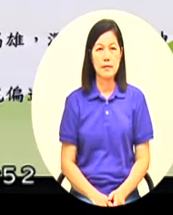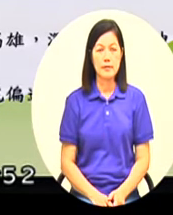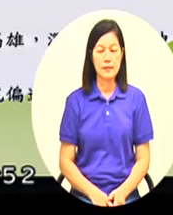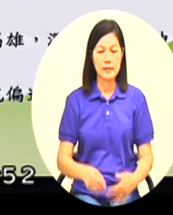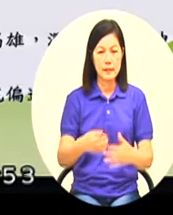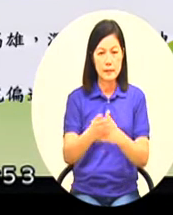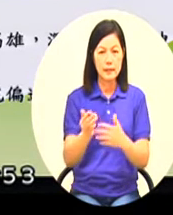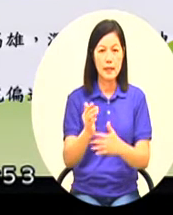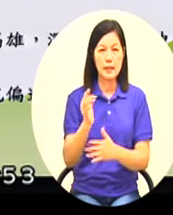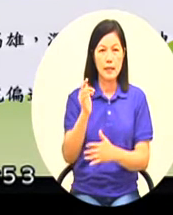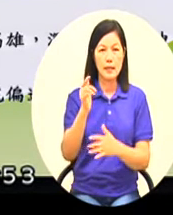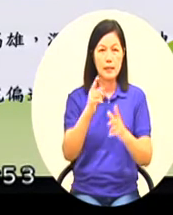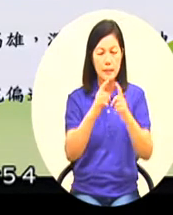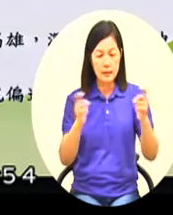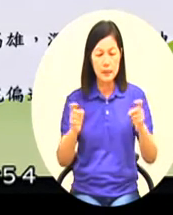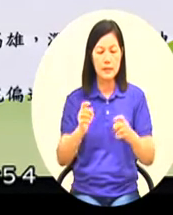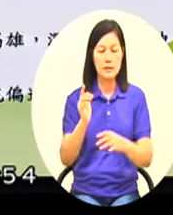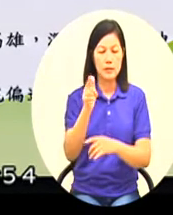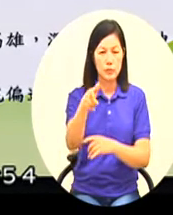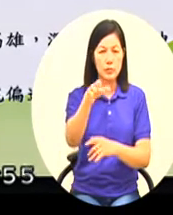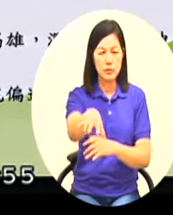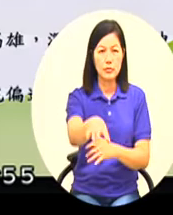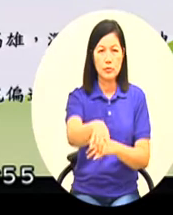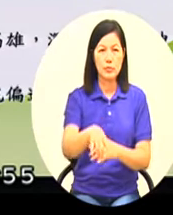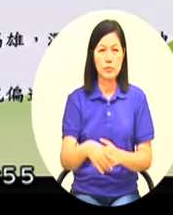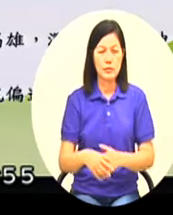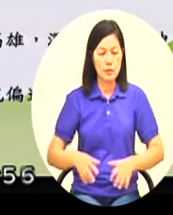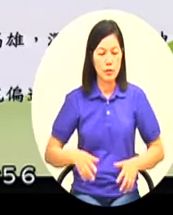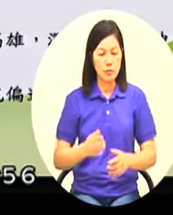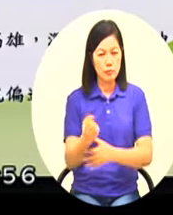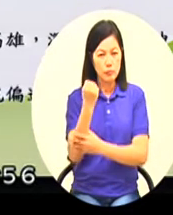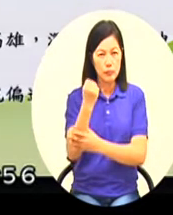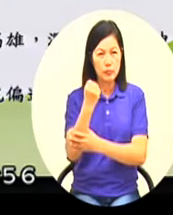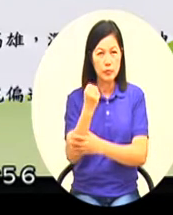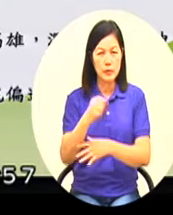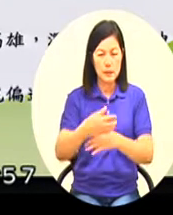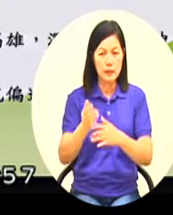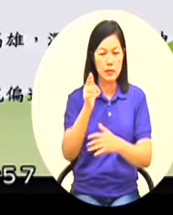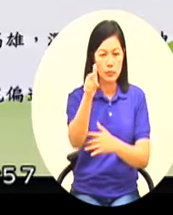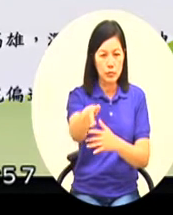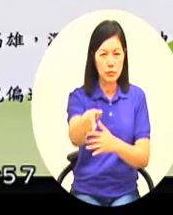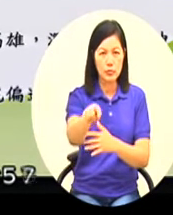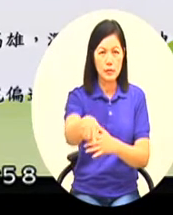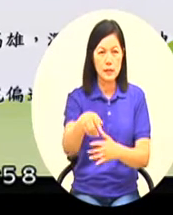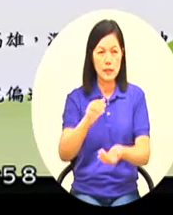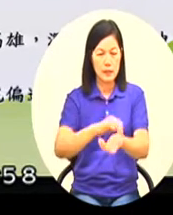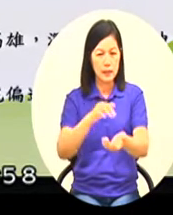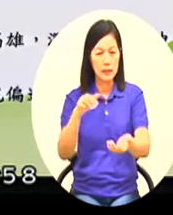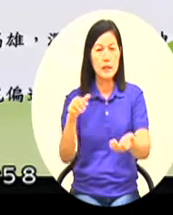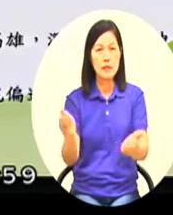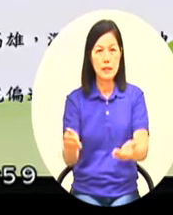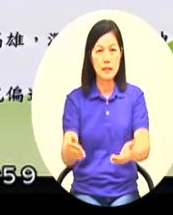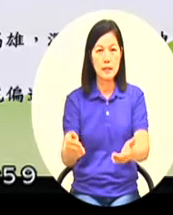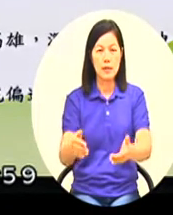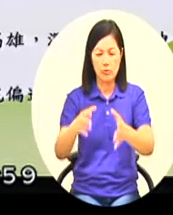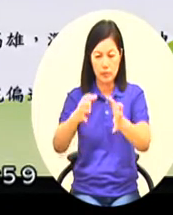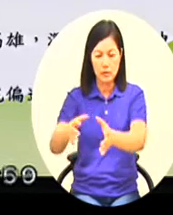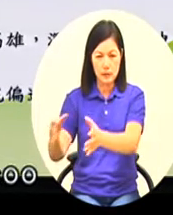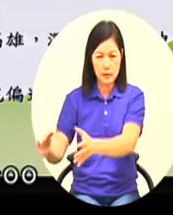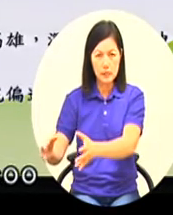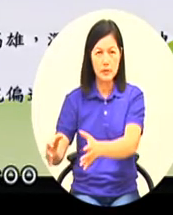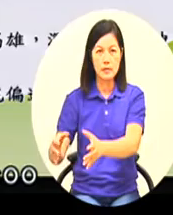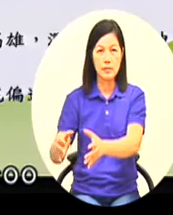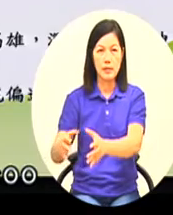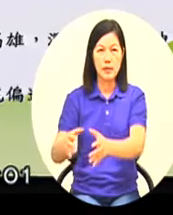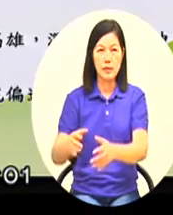医疗服务的差距，那积极扩充有关于我们偏远地区我们的一个医疗资源的相关的设备跟园区医